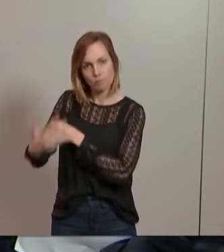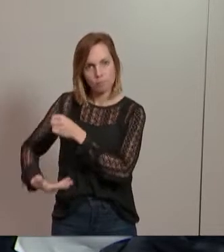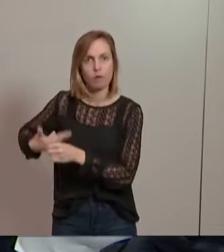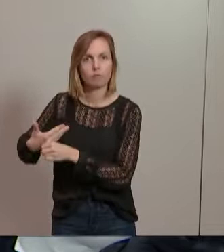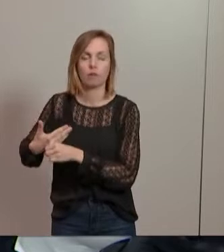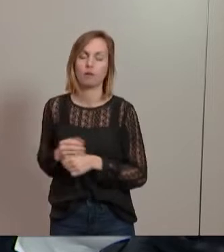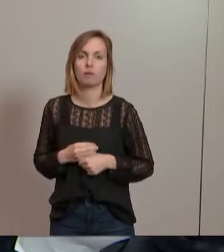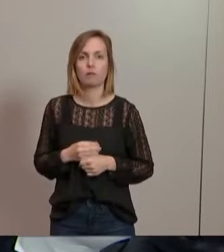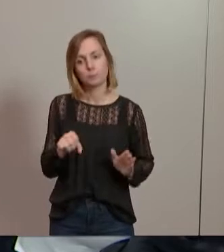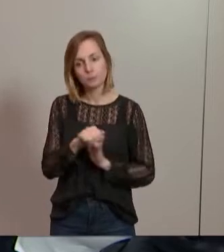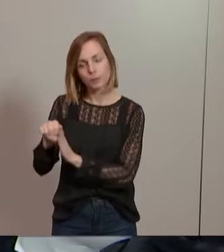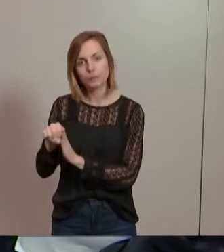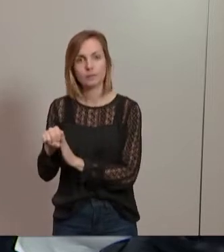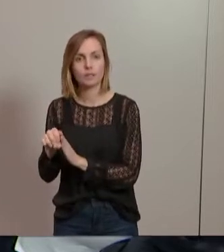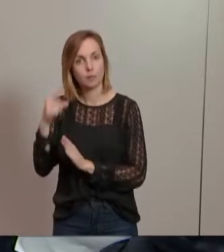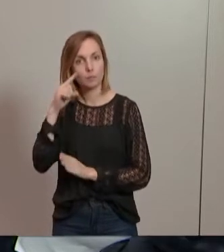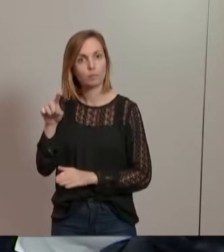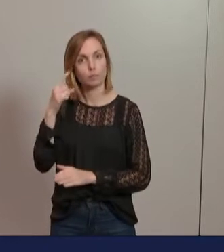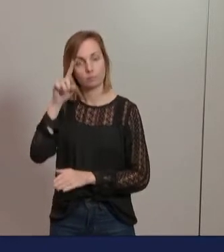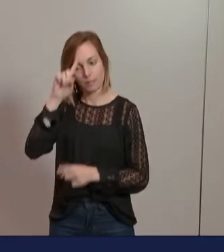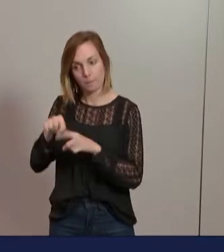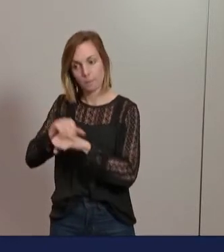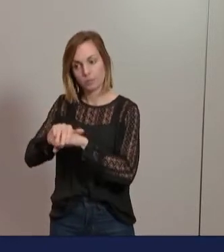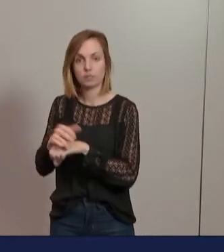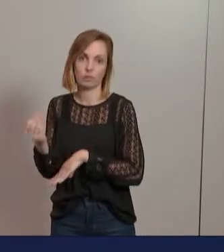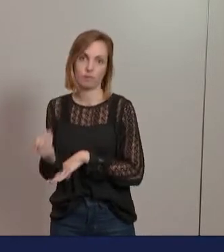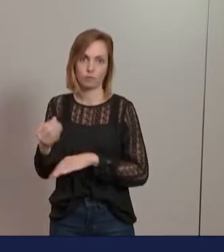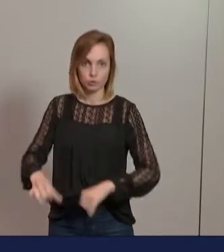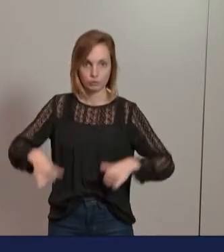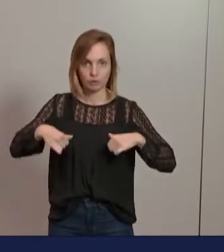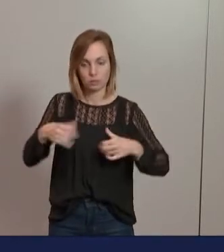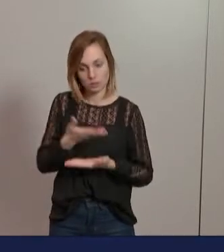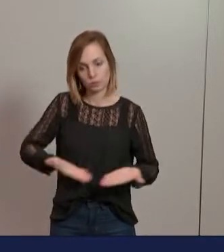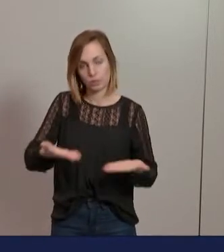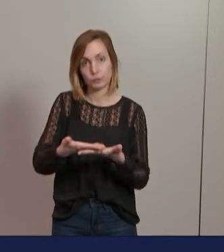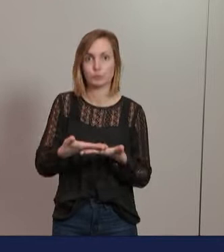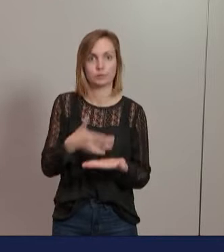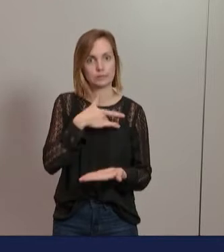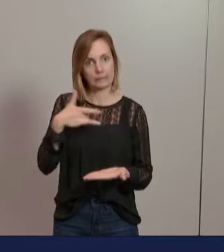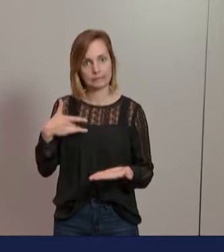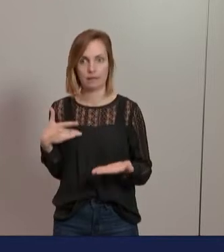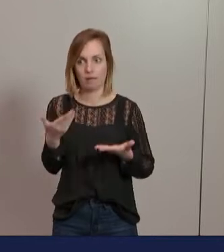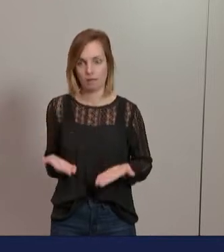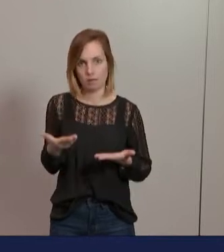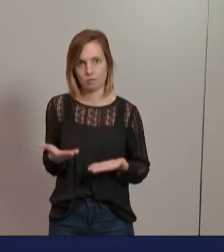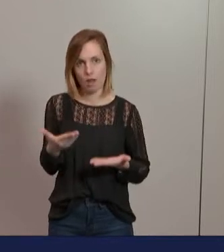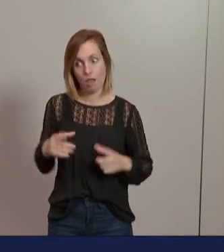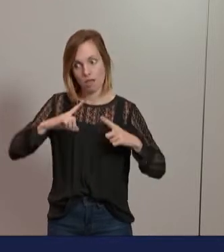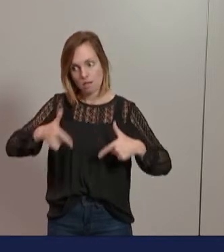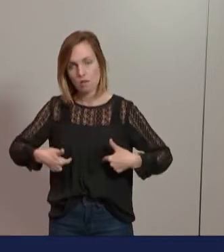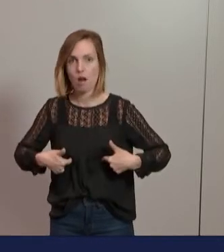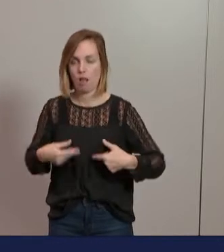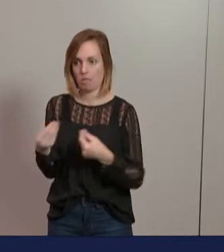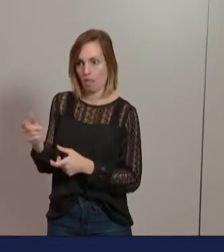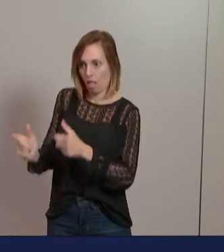accordons une priorité aux politiques enfance et jeunesse. La situation sanitaire actuelle impacte fortement les écoles,